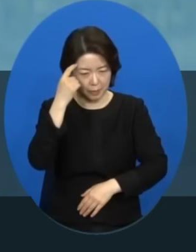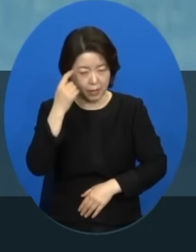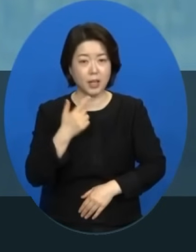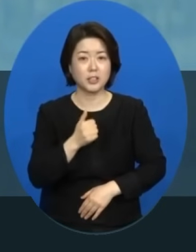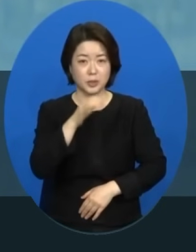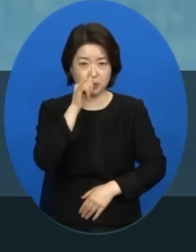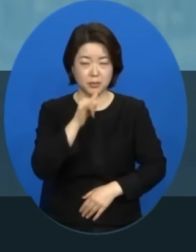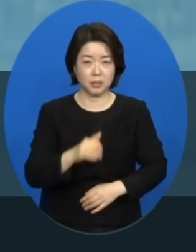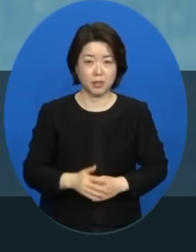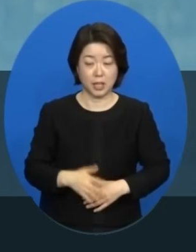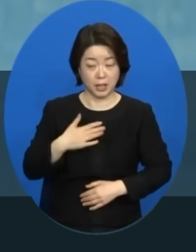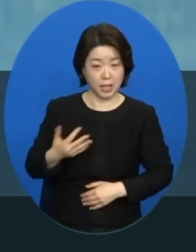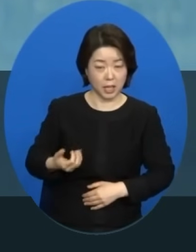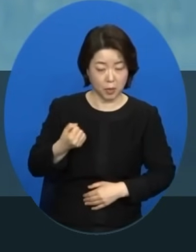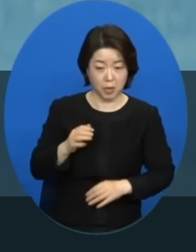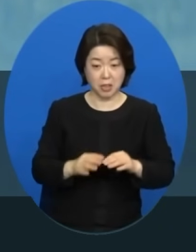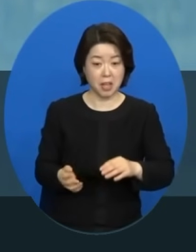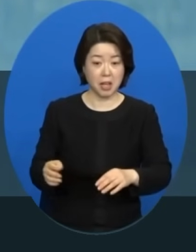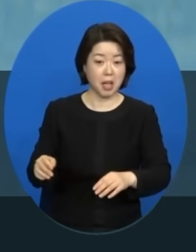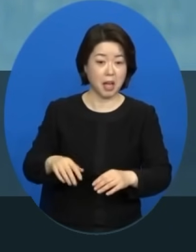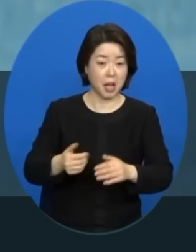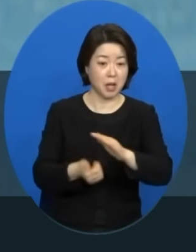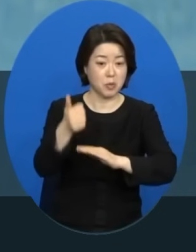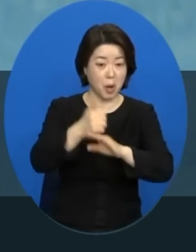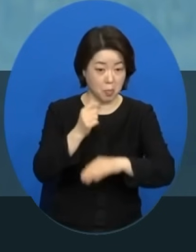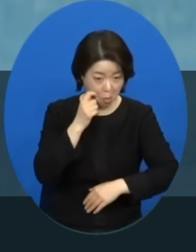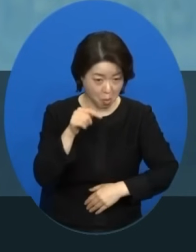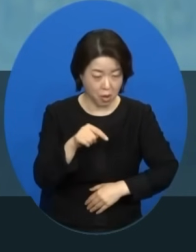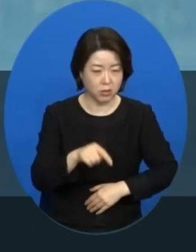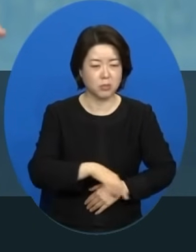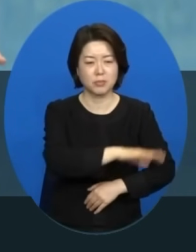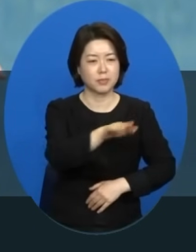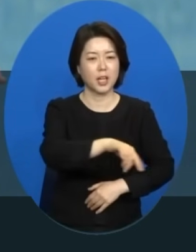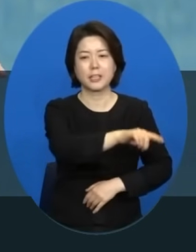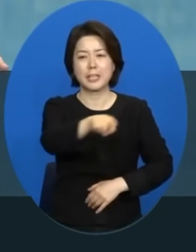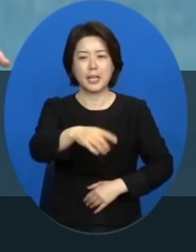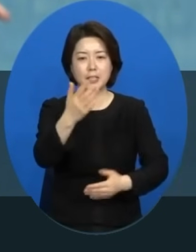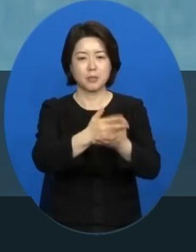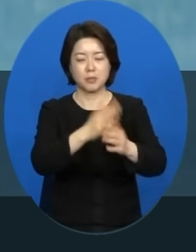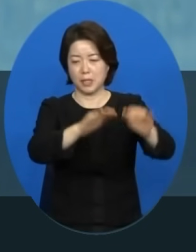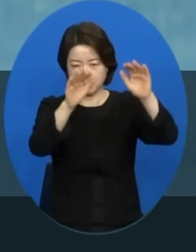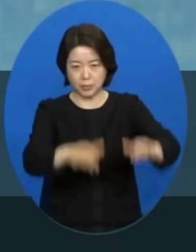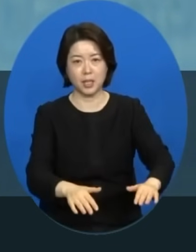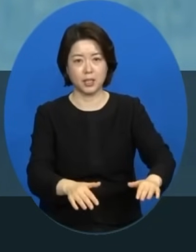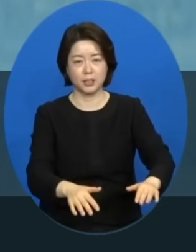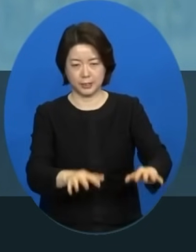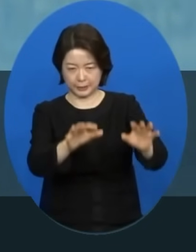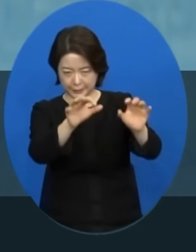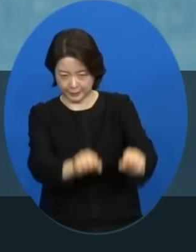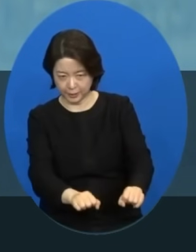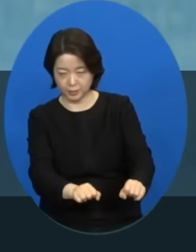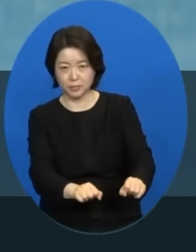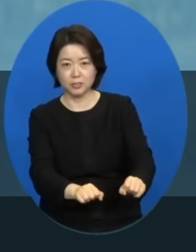내가 얻지 못하고 내가 오르지 못하면 다 같이 낮아지자 끌어내리는 것이죠.